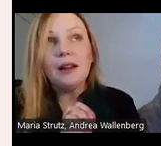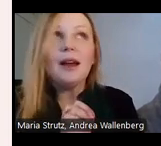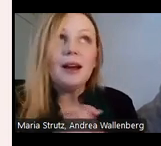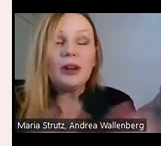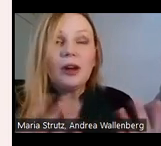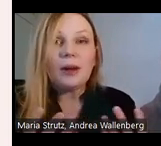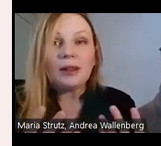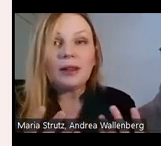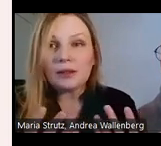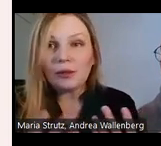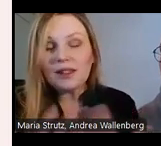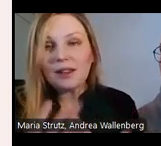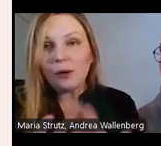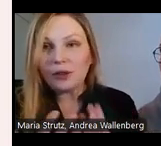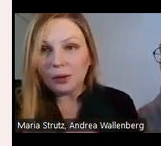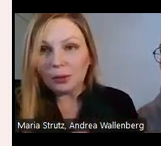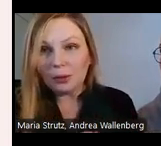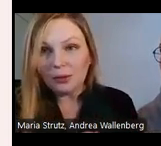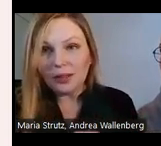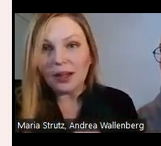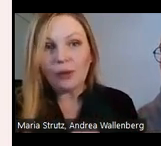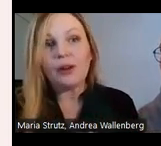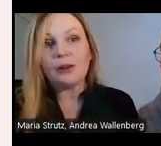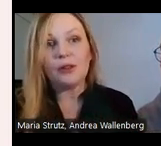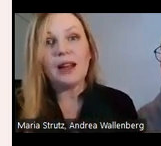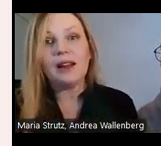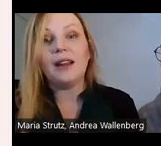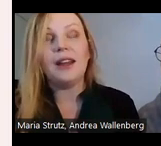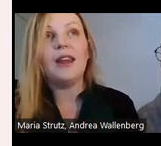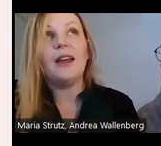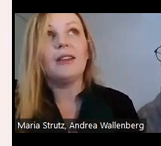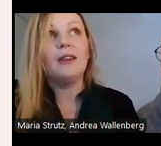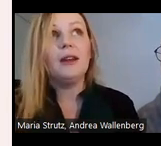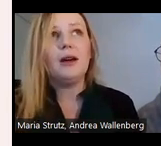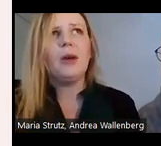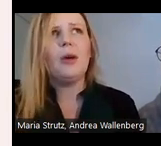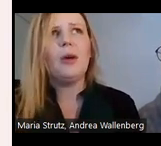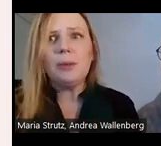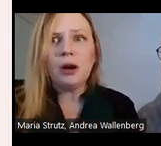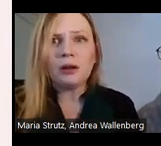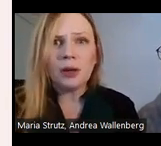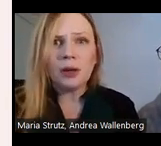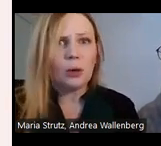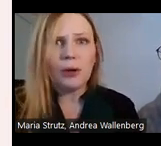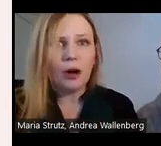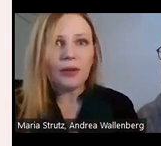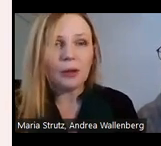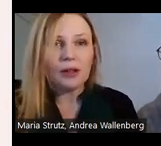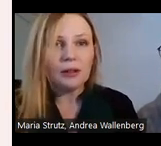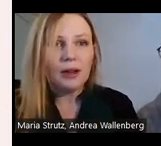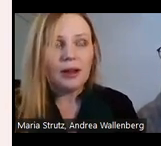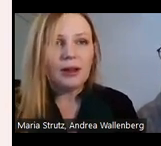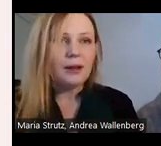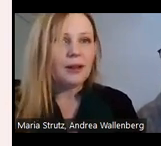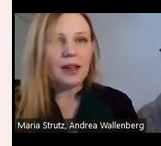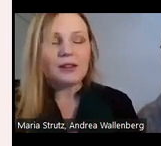bilder. Eller med talplattor. Så finns det ofta en oro. Framförallt hos föräldrar kring att. Ja, men kommer mitt barn komma igång och prata då?